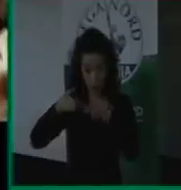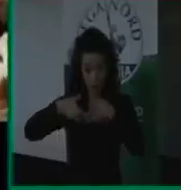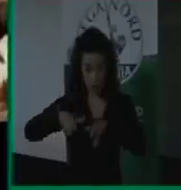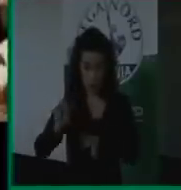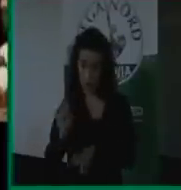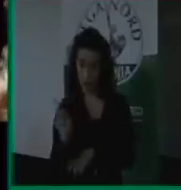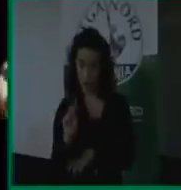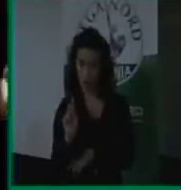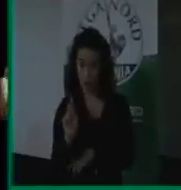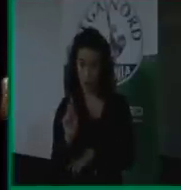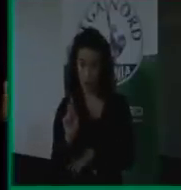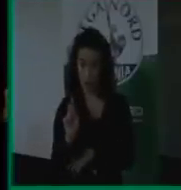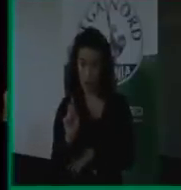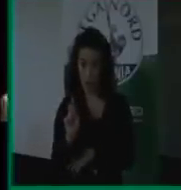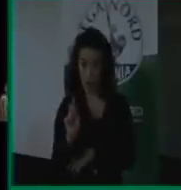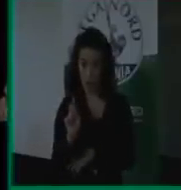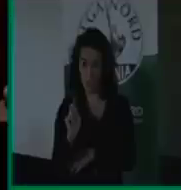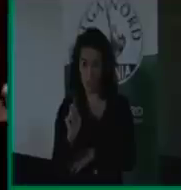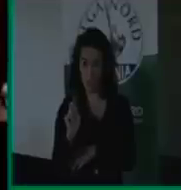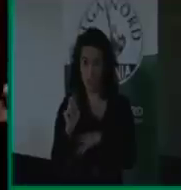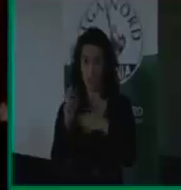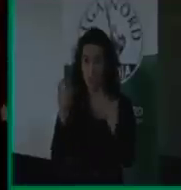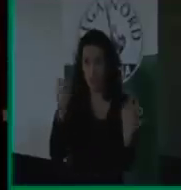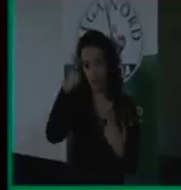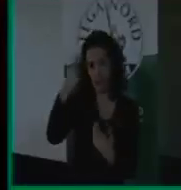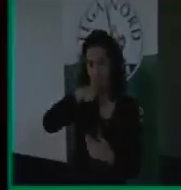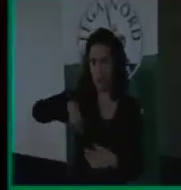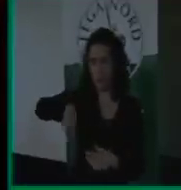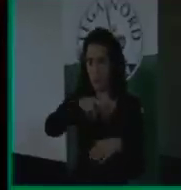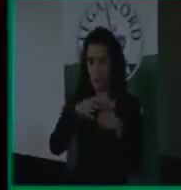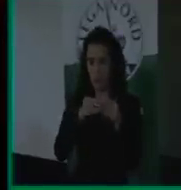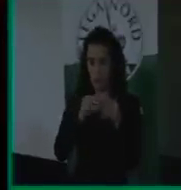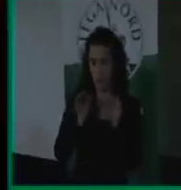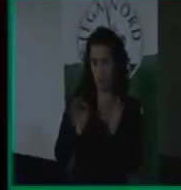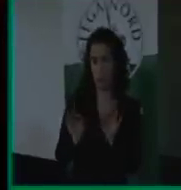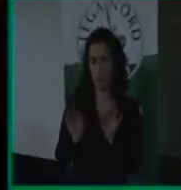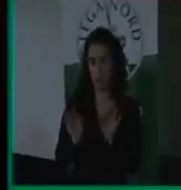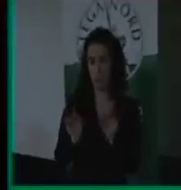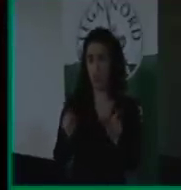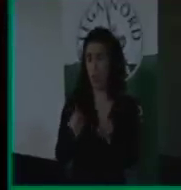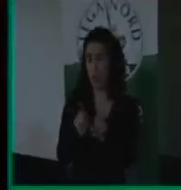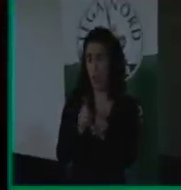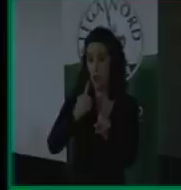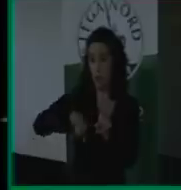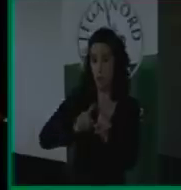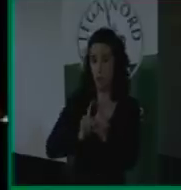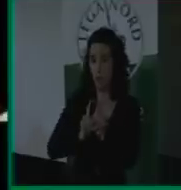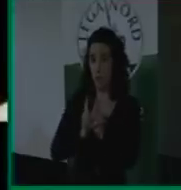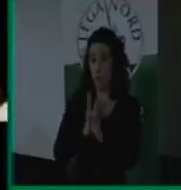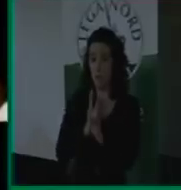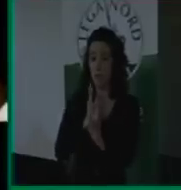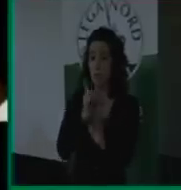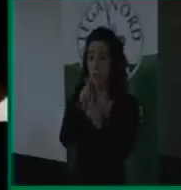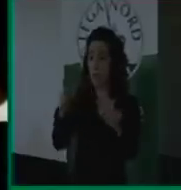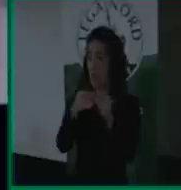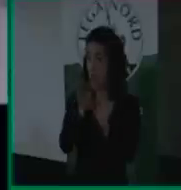momento vista sice facciamo questo è come se noi ci accodo ai fanoni